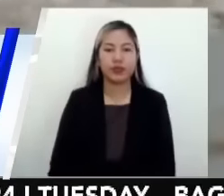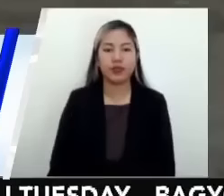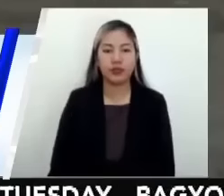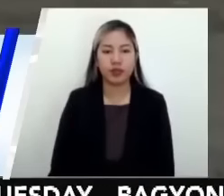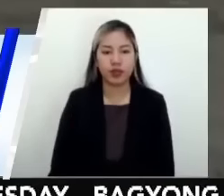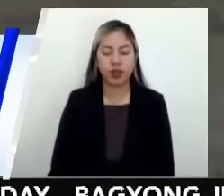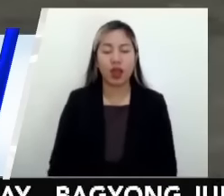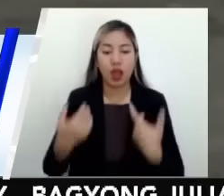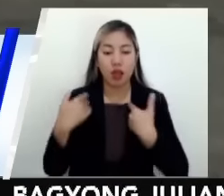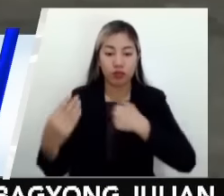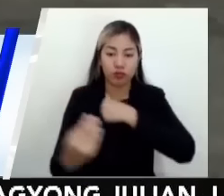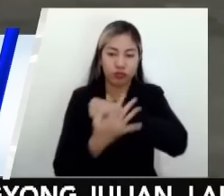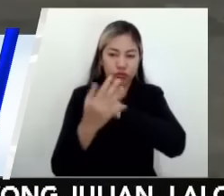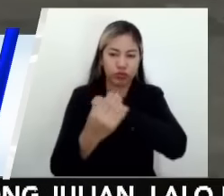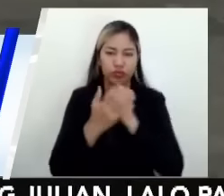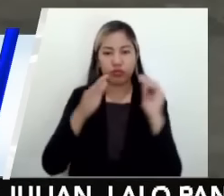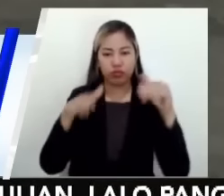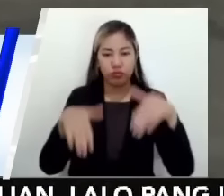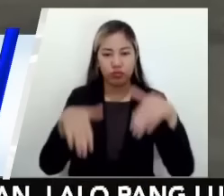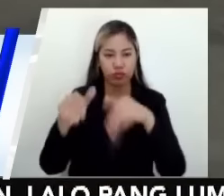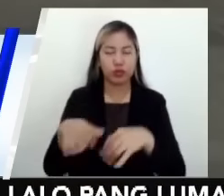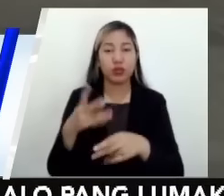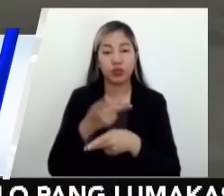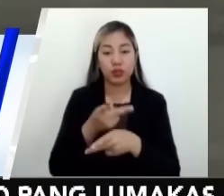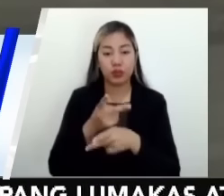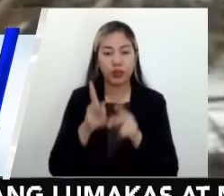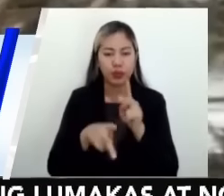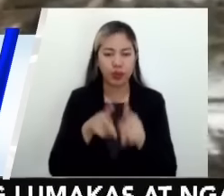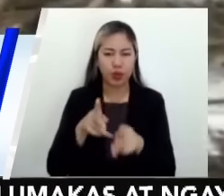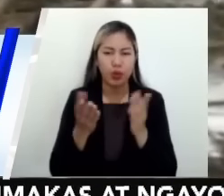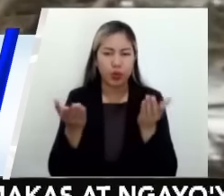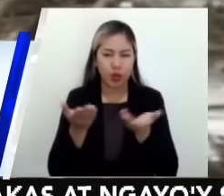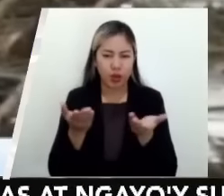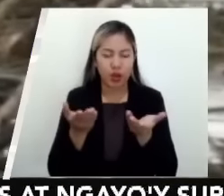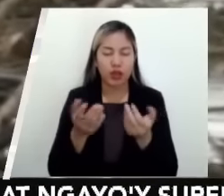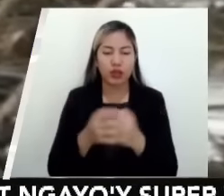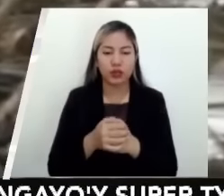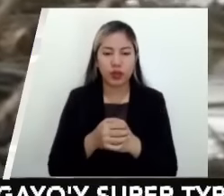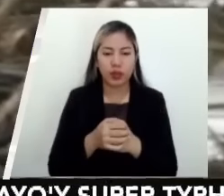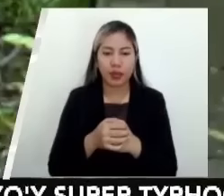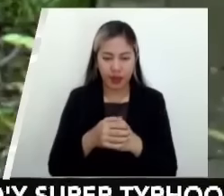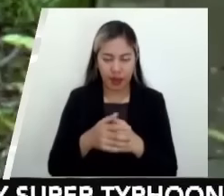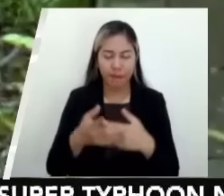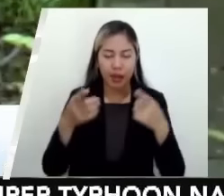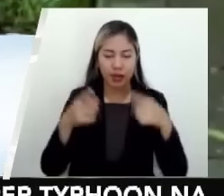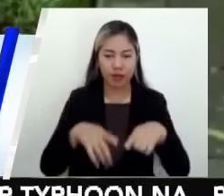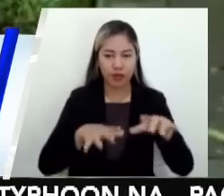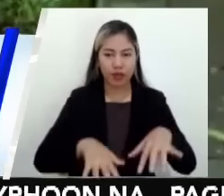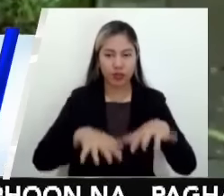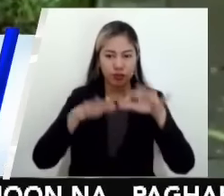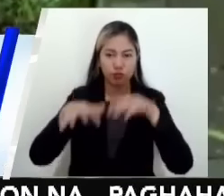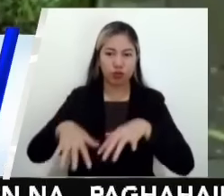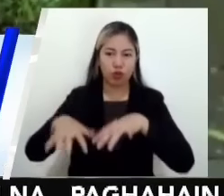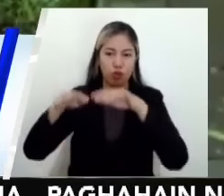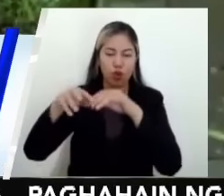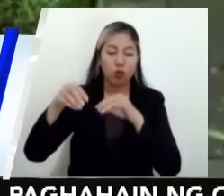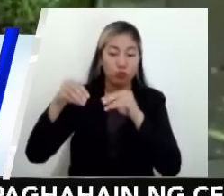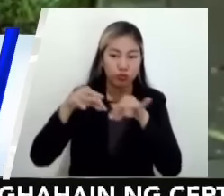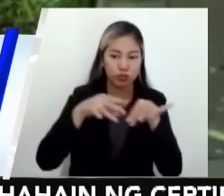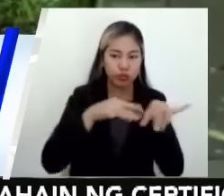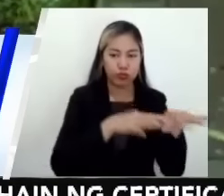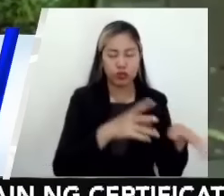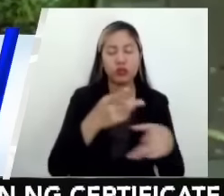din ang mga residente sa banta naman ng flash floods. Sa ngayon, Connie, tuloy-tuloy naman yung isinasagawang distribution ng relief